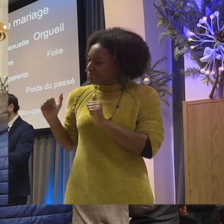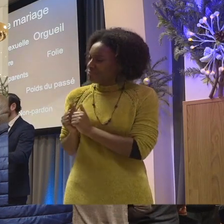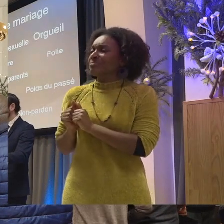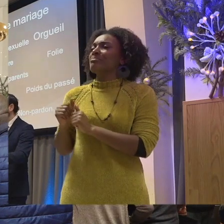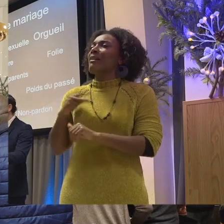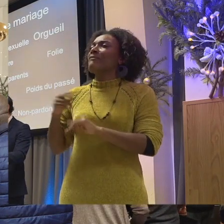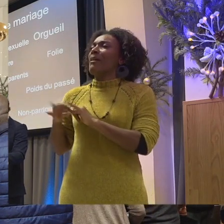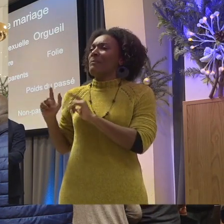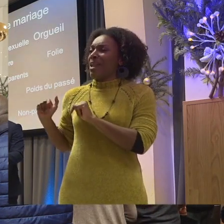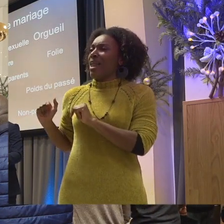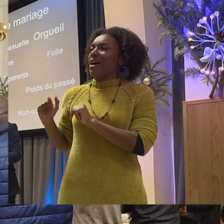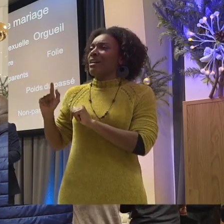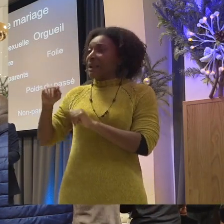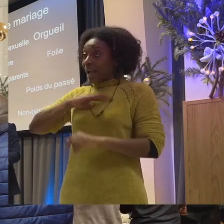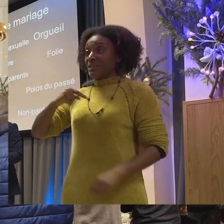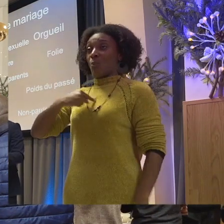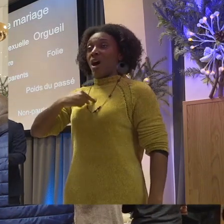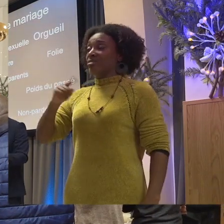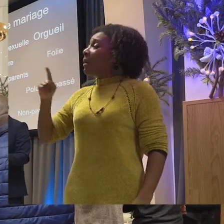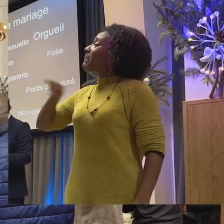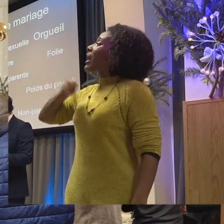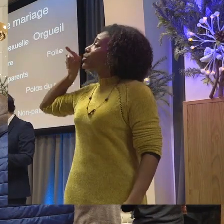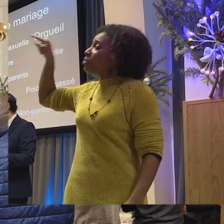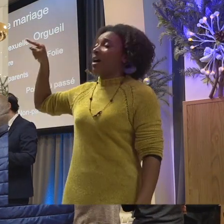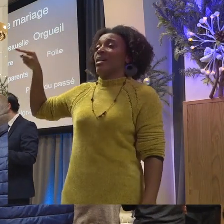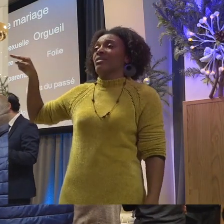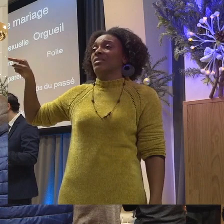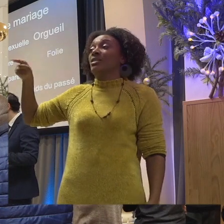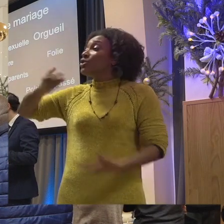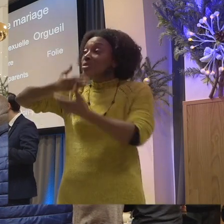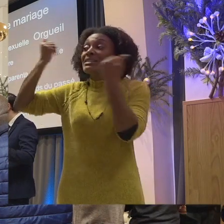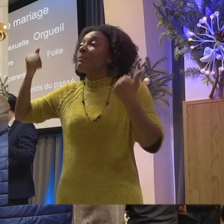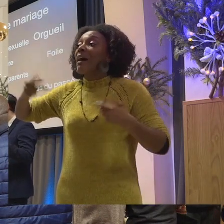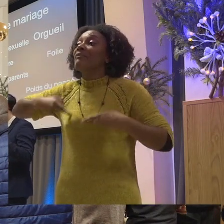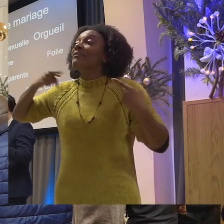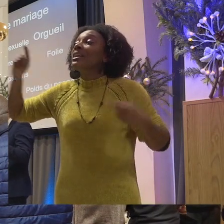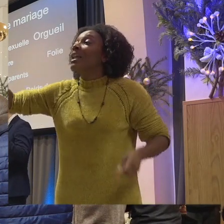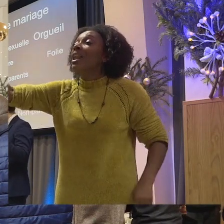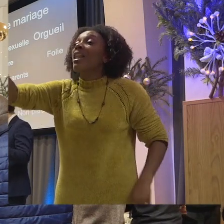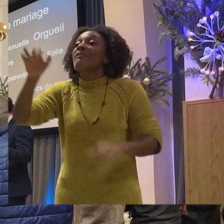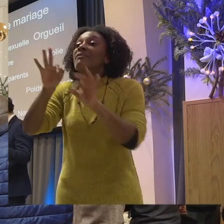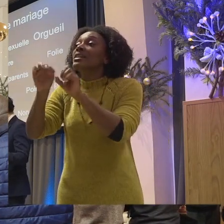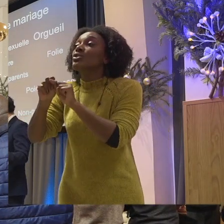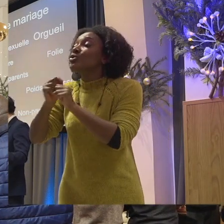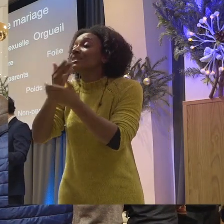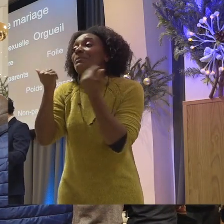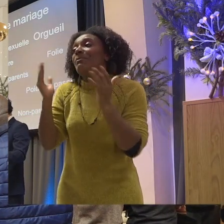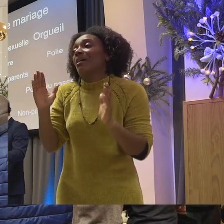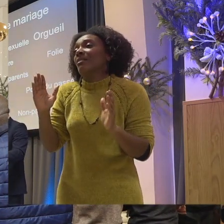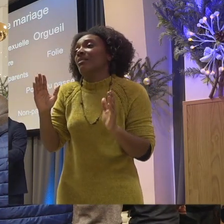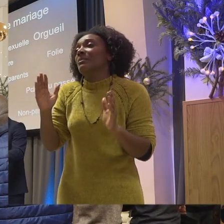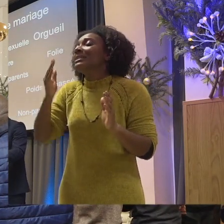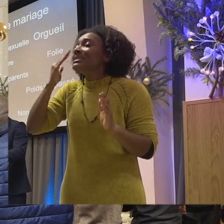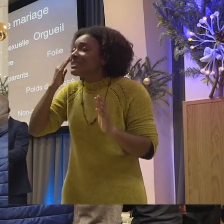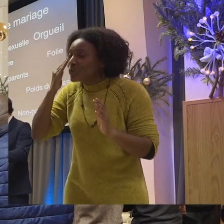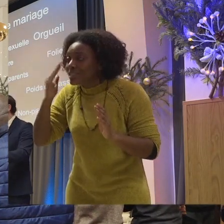moi. Seigneur, je ne sais pas quelle est la vie de mes frères et de mes sœurs, mais je sais, Seigneur, que tu veux les bénir totalement. Seigneur, je te